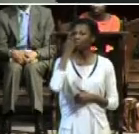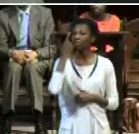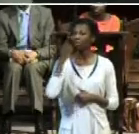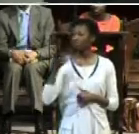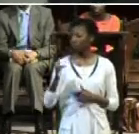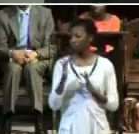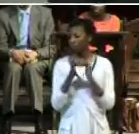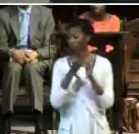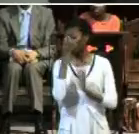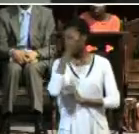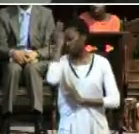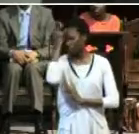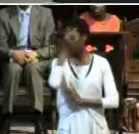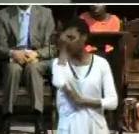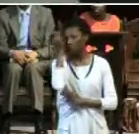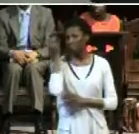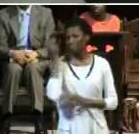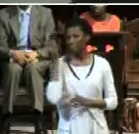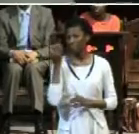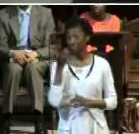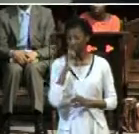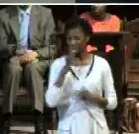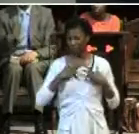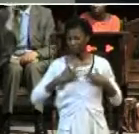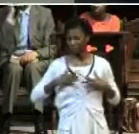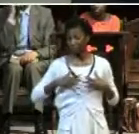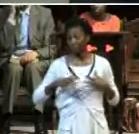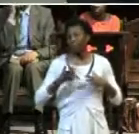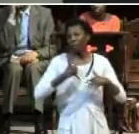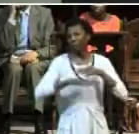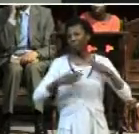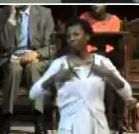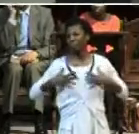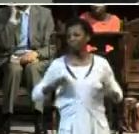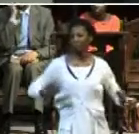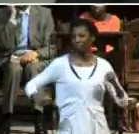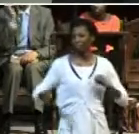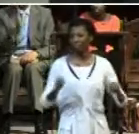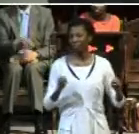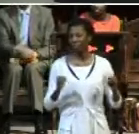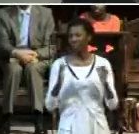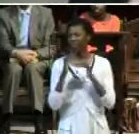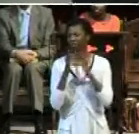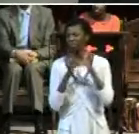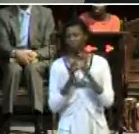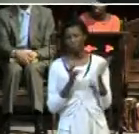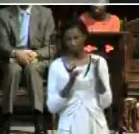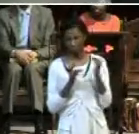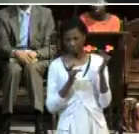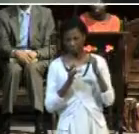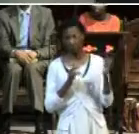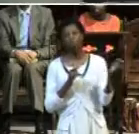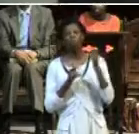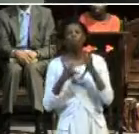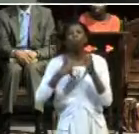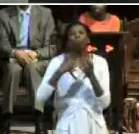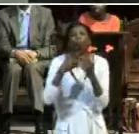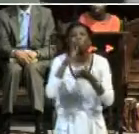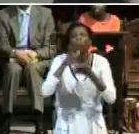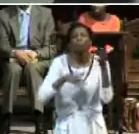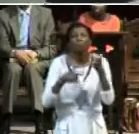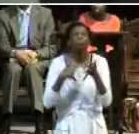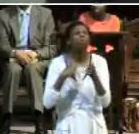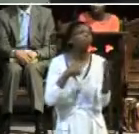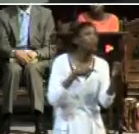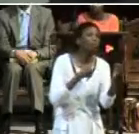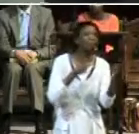Simon ne dit rien pour l'instant, mais Jésus l'interpelle par une parabole toute simple. On avait deux débiteurs, un qui doit beaucoup, l'autre qui doit peu.